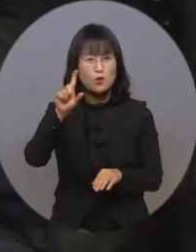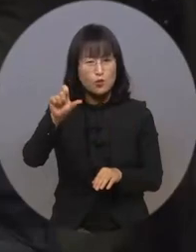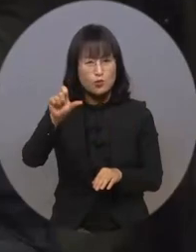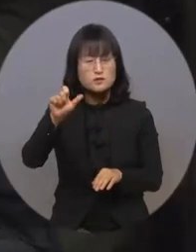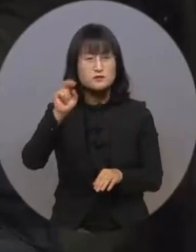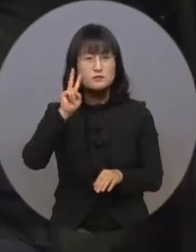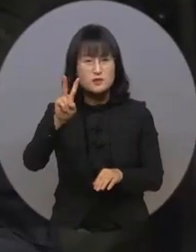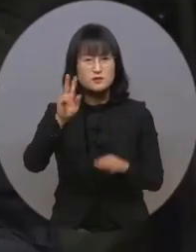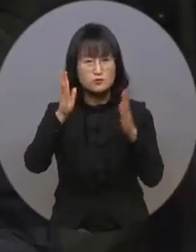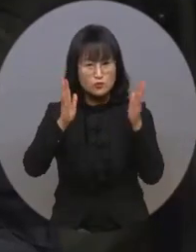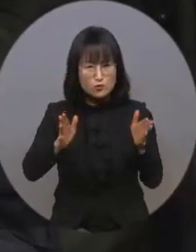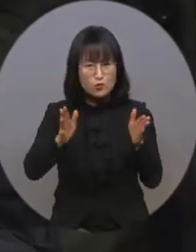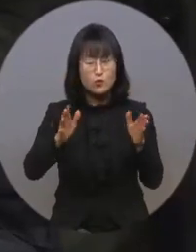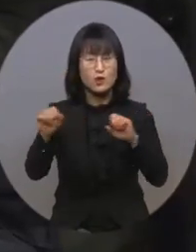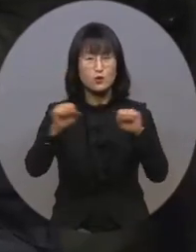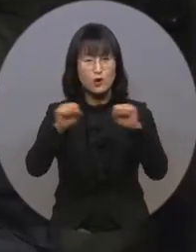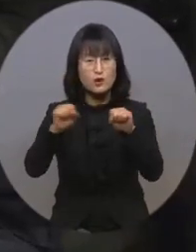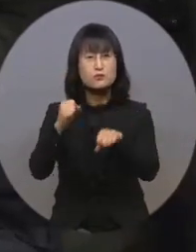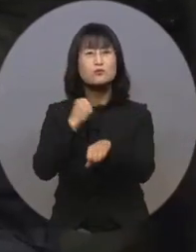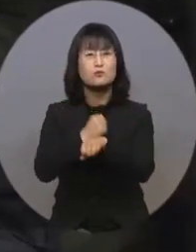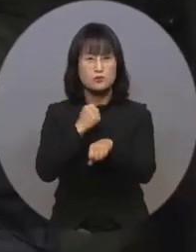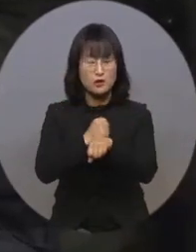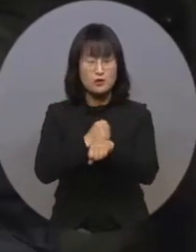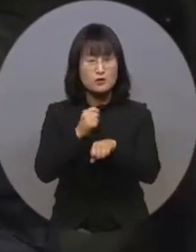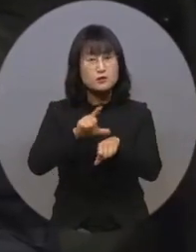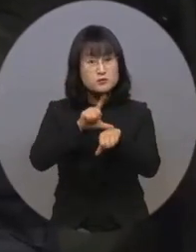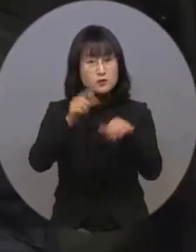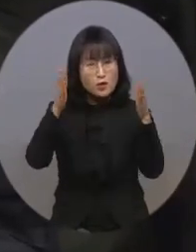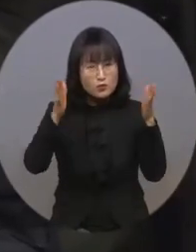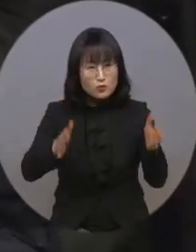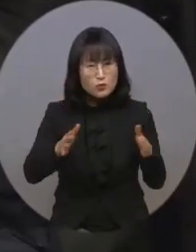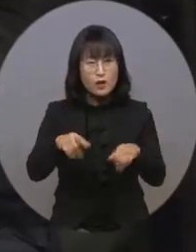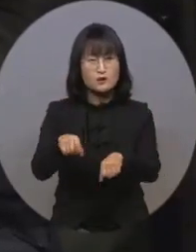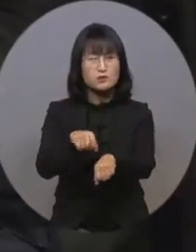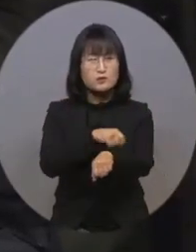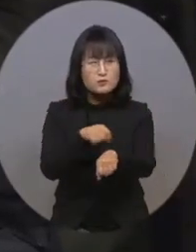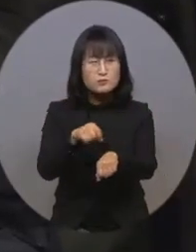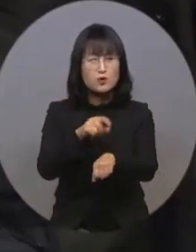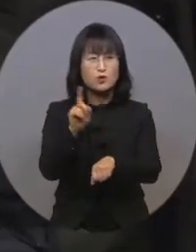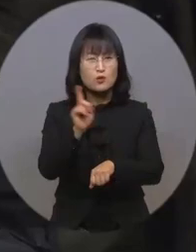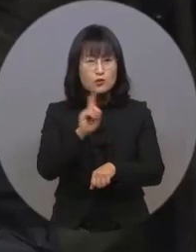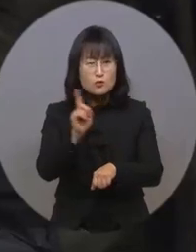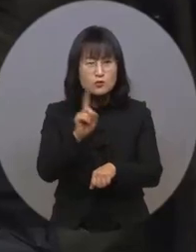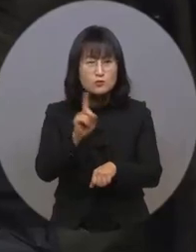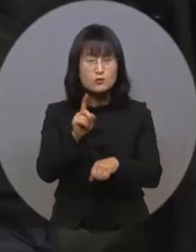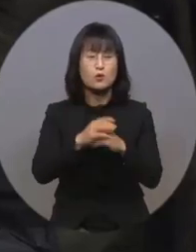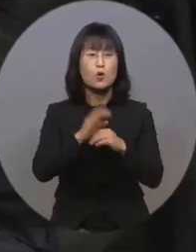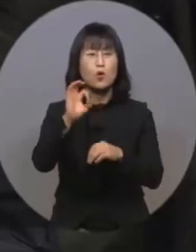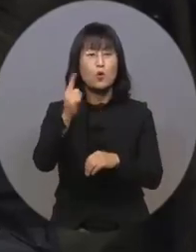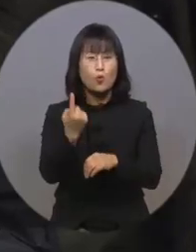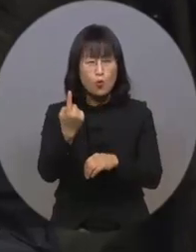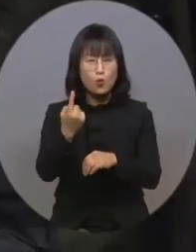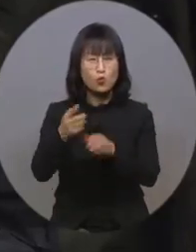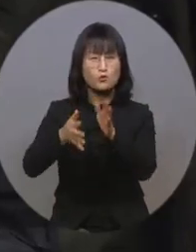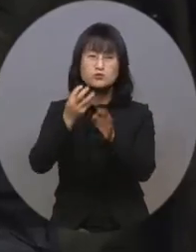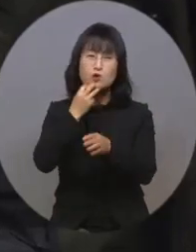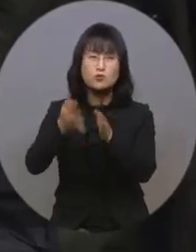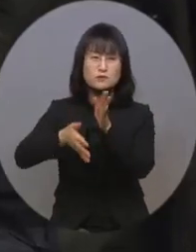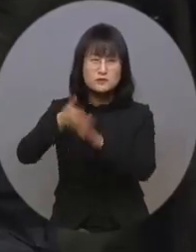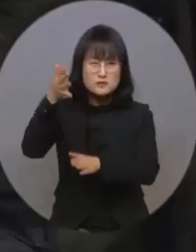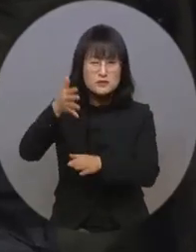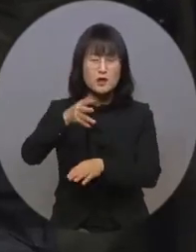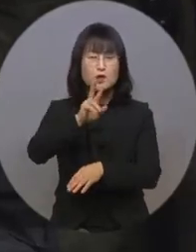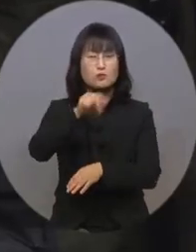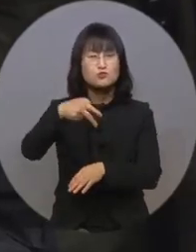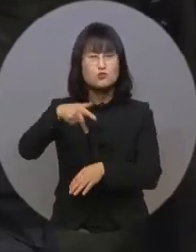진행했습니다. 그리고 그 시간은 특별하게 오세훈 소주장이 무정차를 이야기